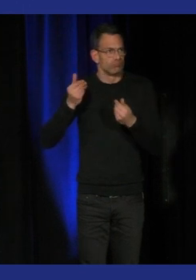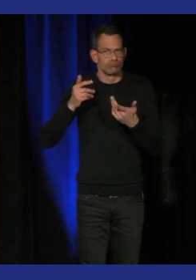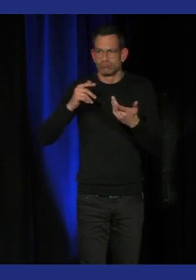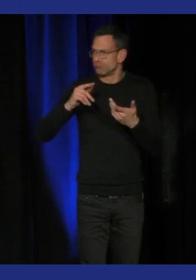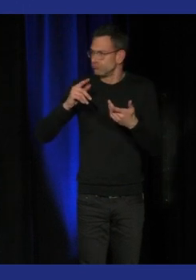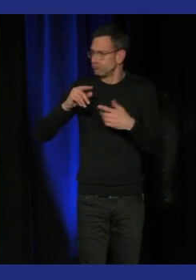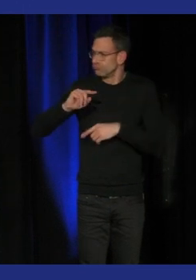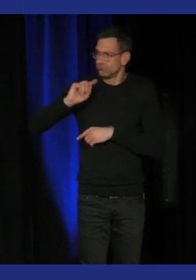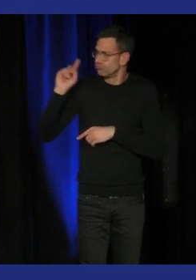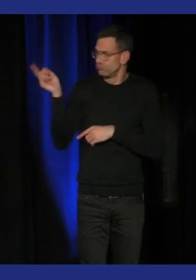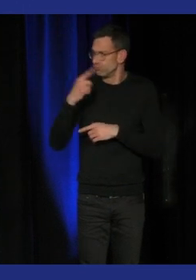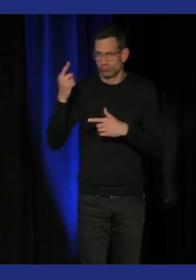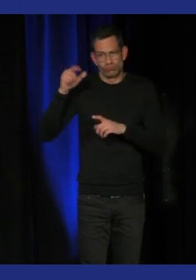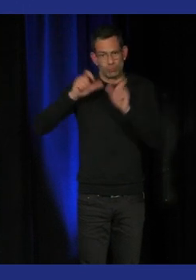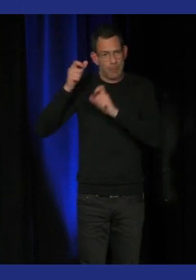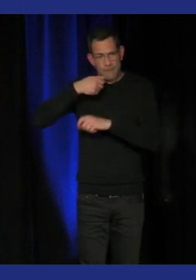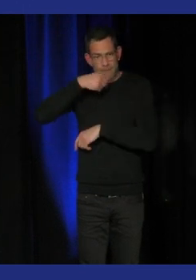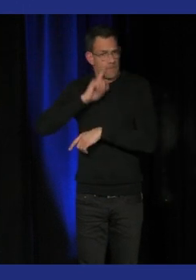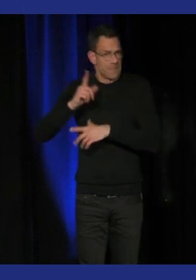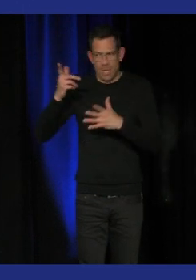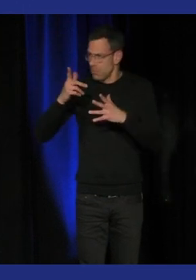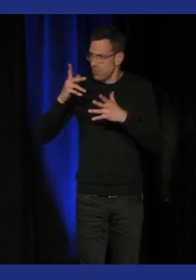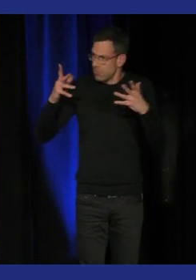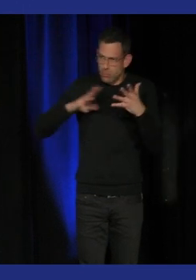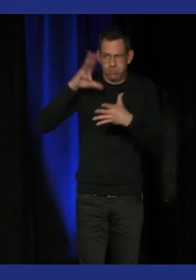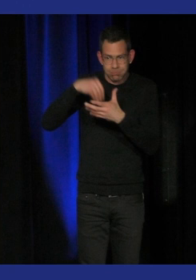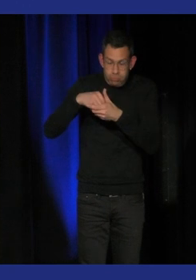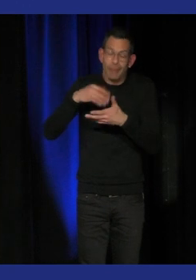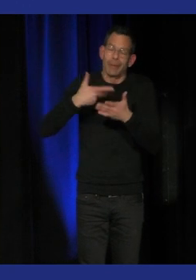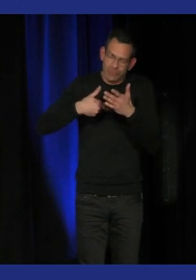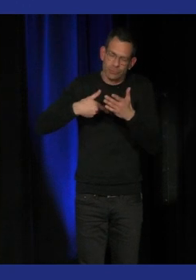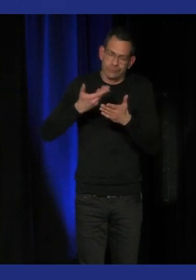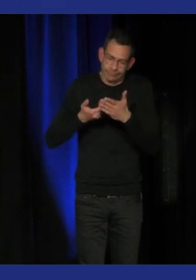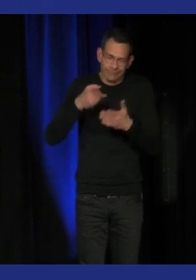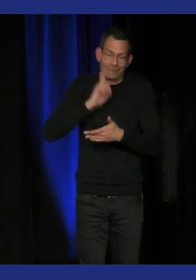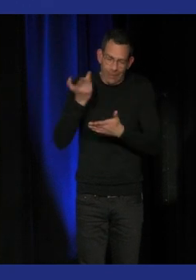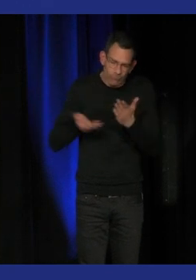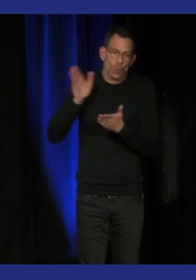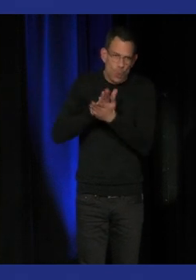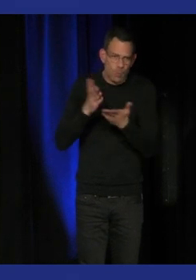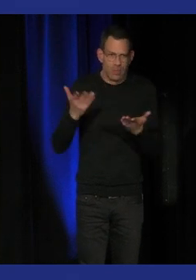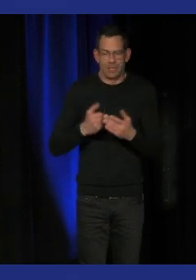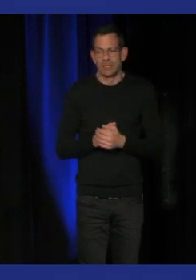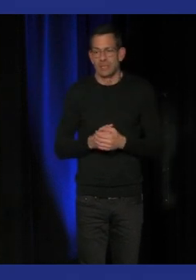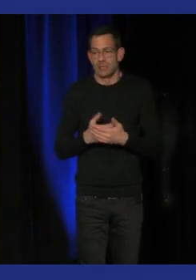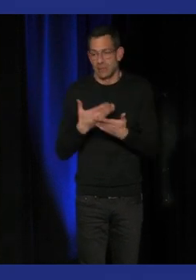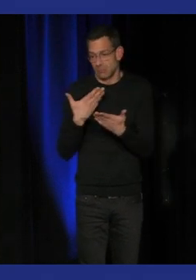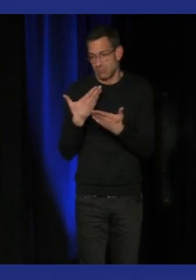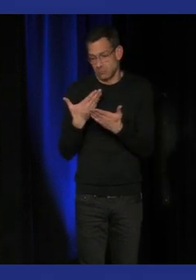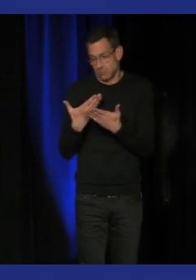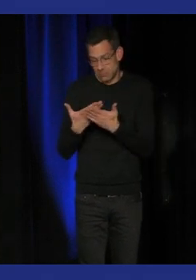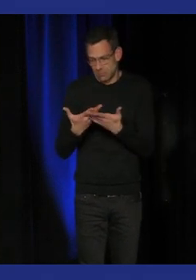qui veulent, qui sont parentes, et encore plus les femmes, on ne va pas se le cacher, et que du coup, ça pouvait ouvrir sur un